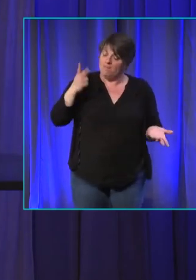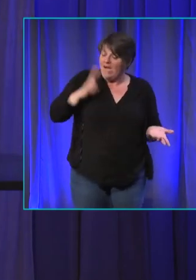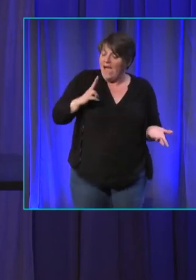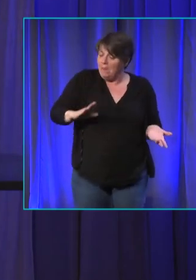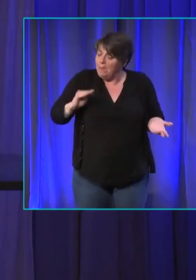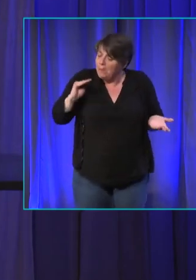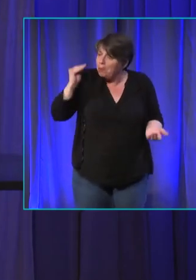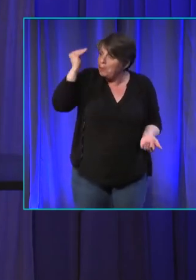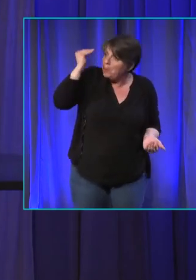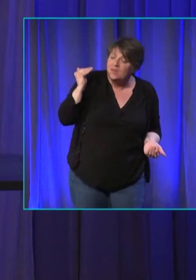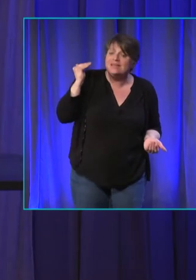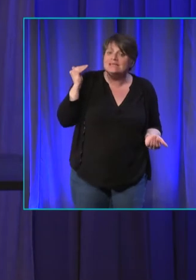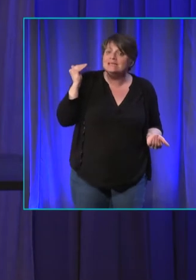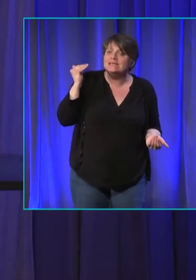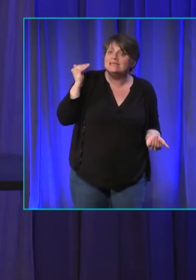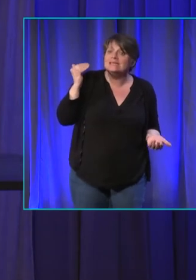ça.